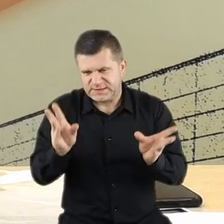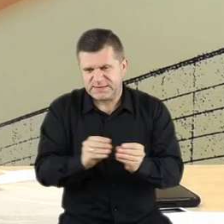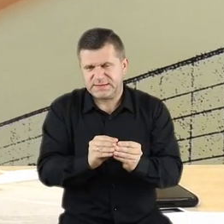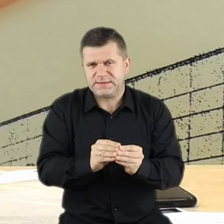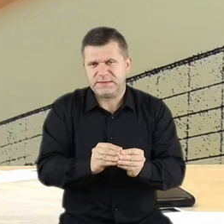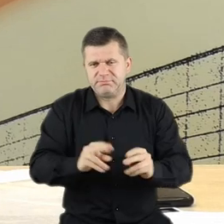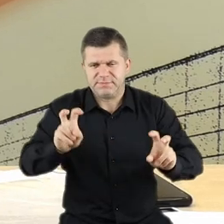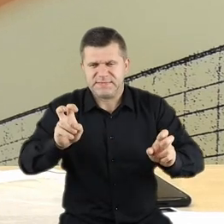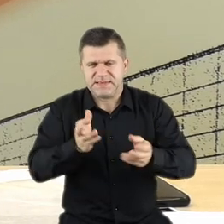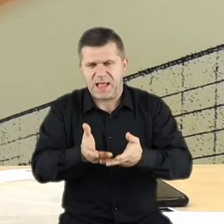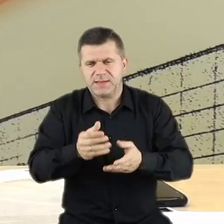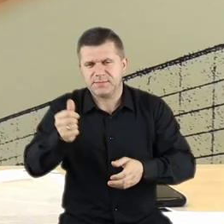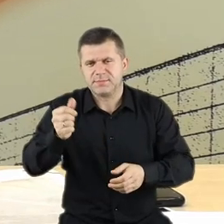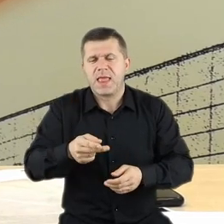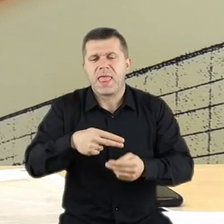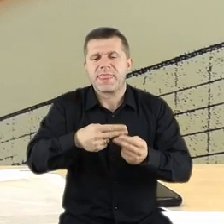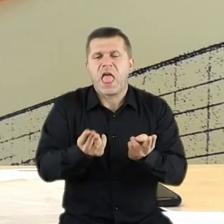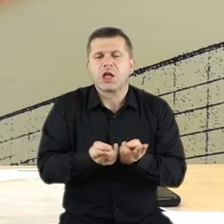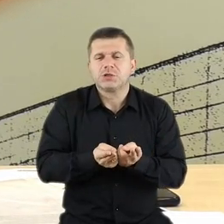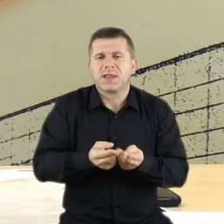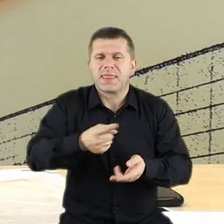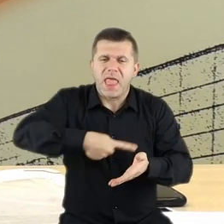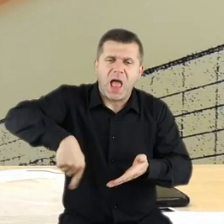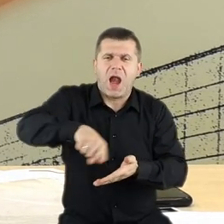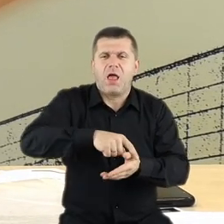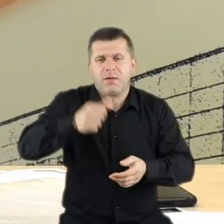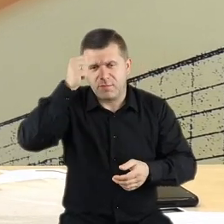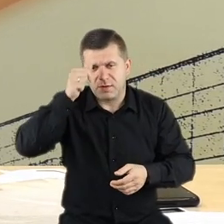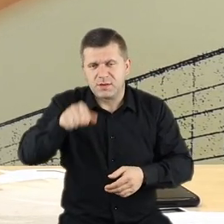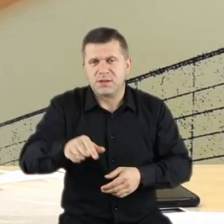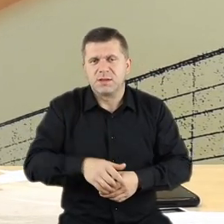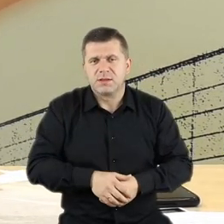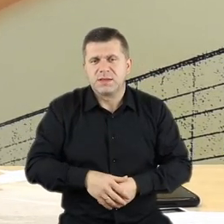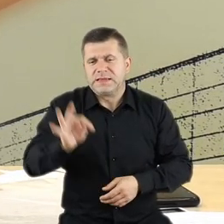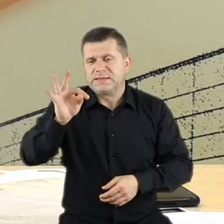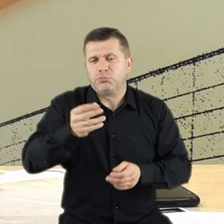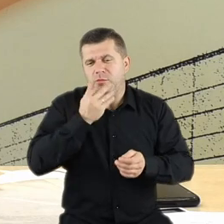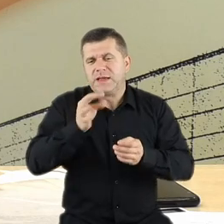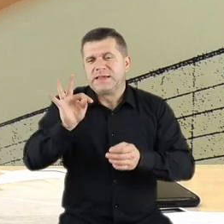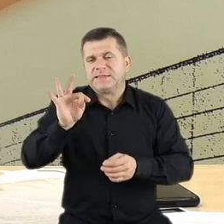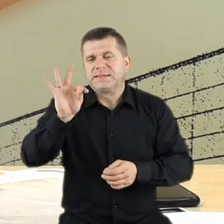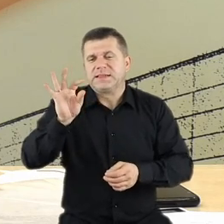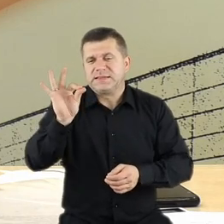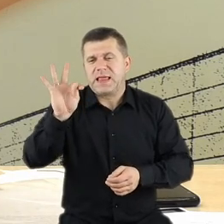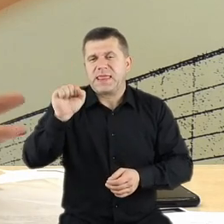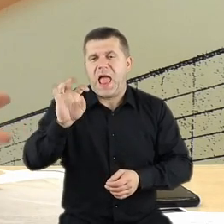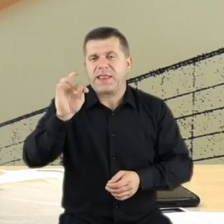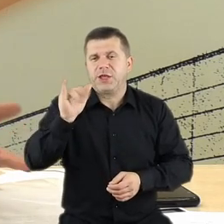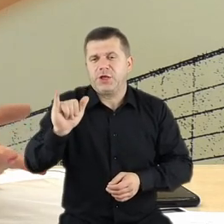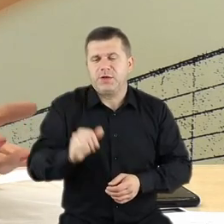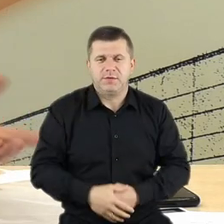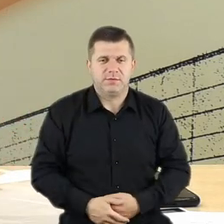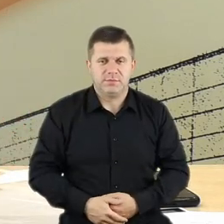statki bo naczynia talerze no to się mówiło NATO spadki nie